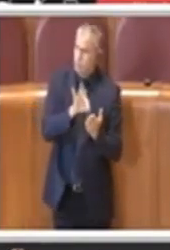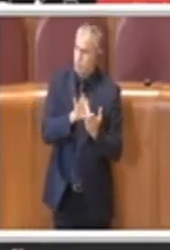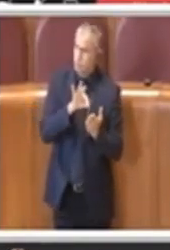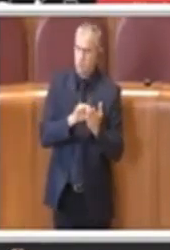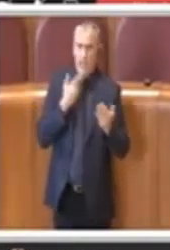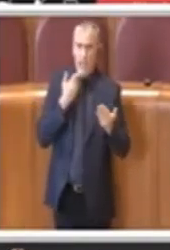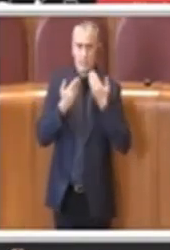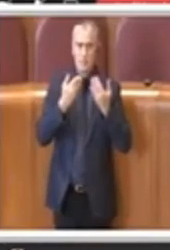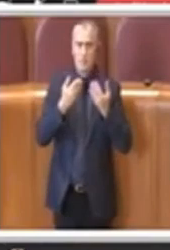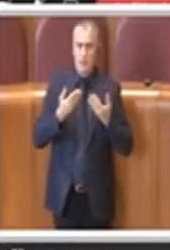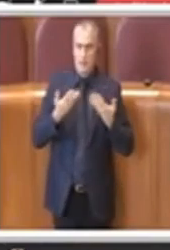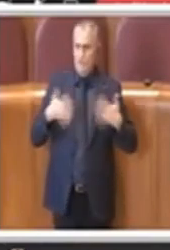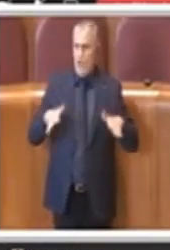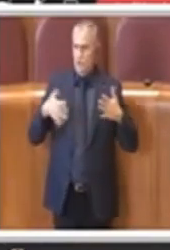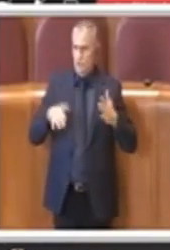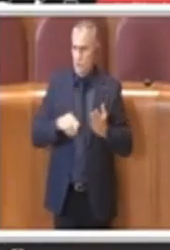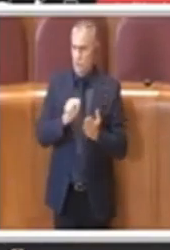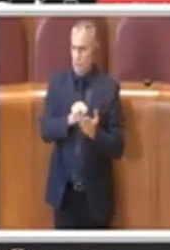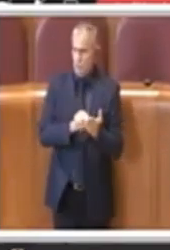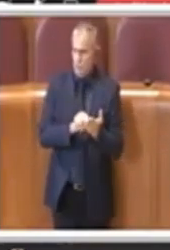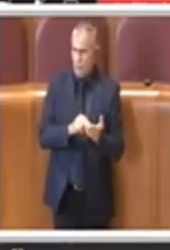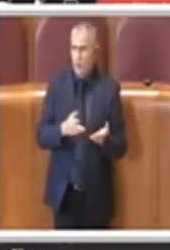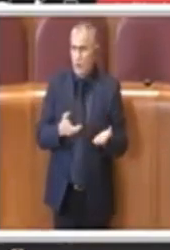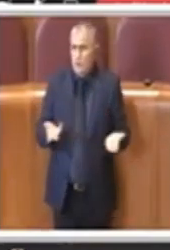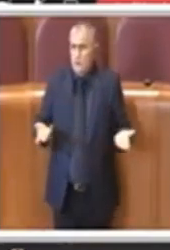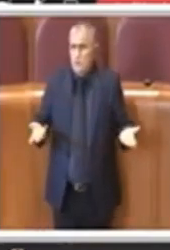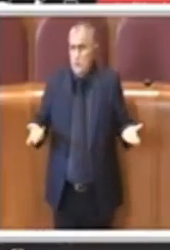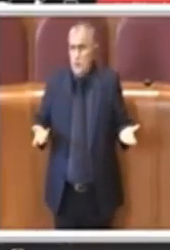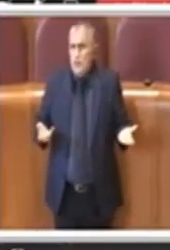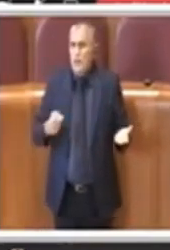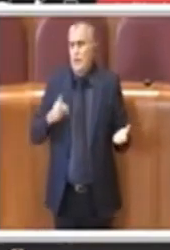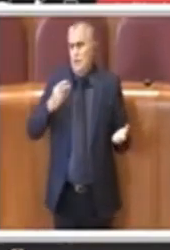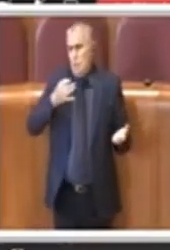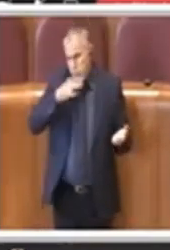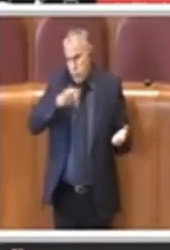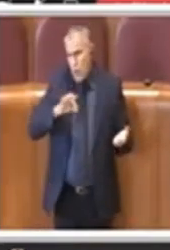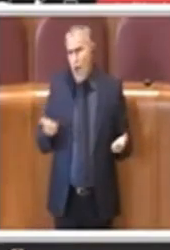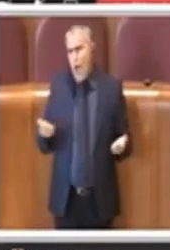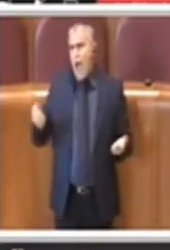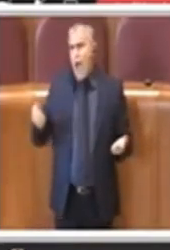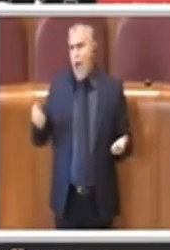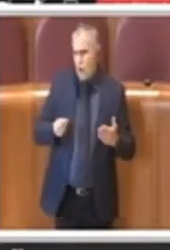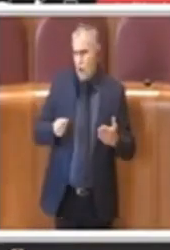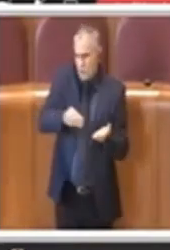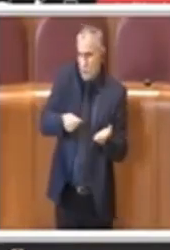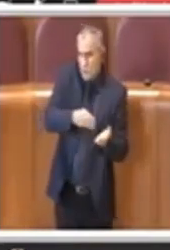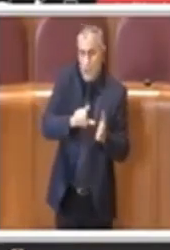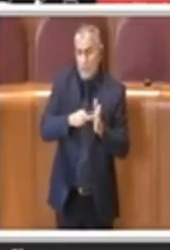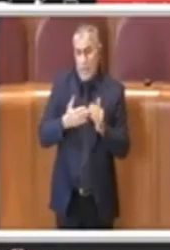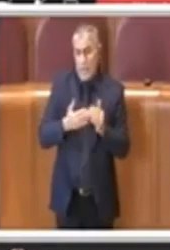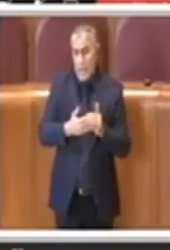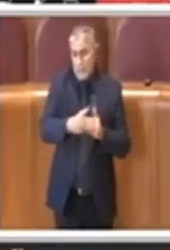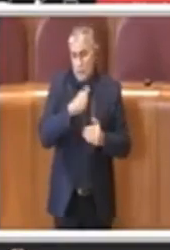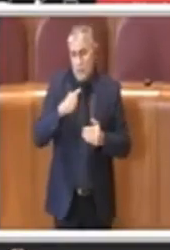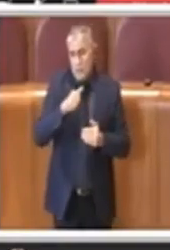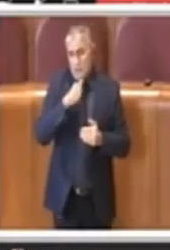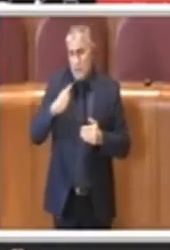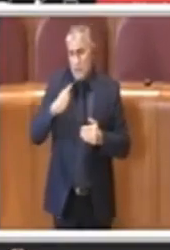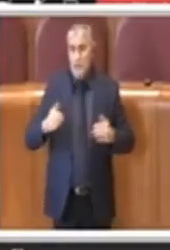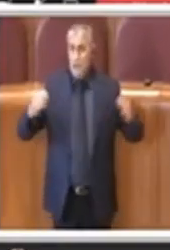assemblea. Oltre questo, chiaramente si può fare molto di più, ma ci vuole anche molto tempo. Per arrivare alla diminuzione